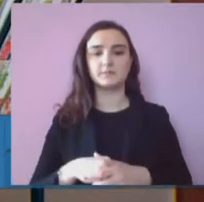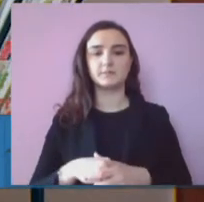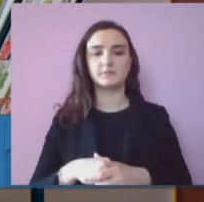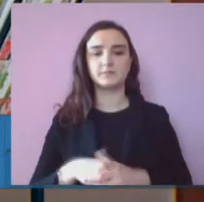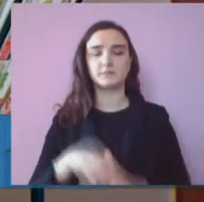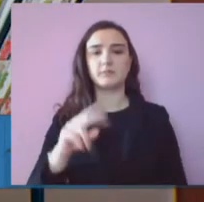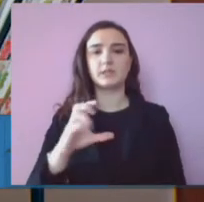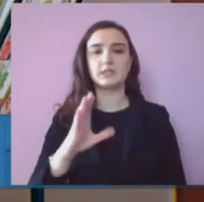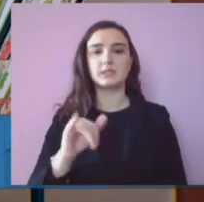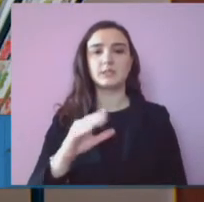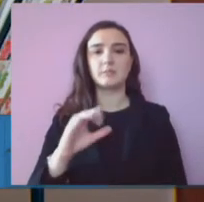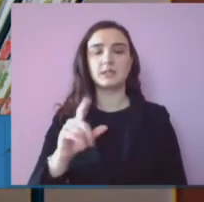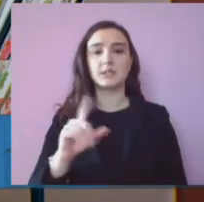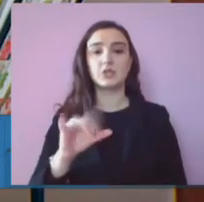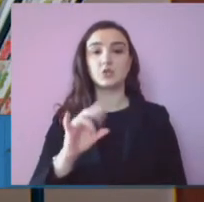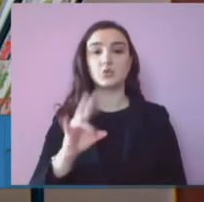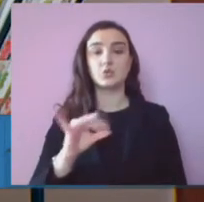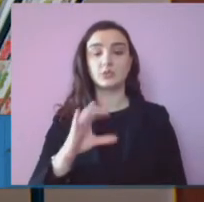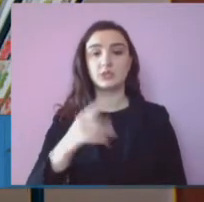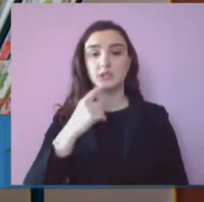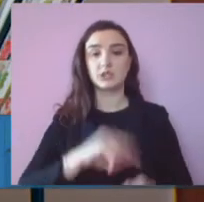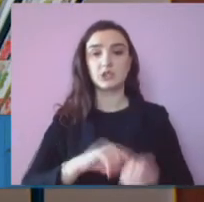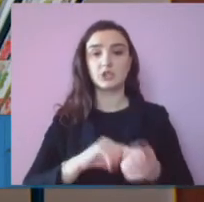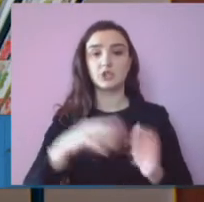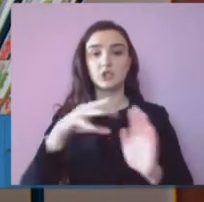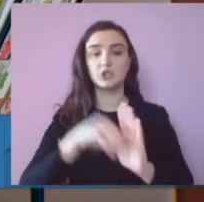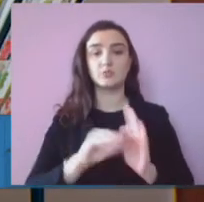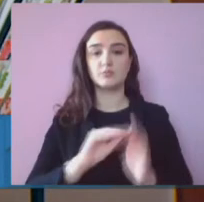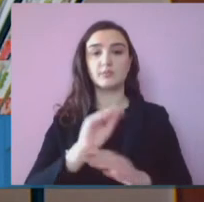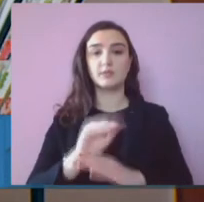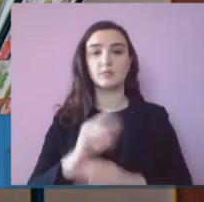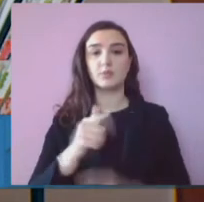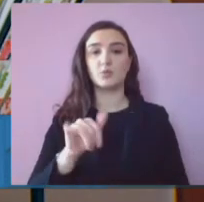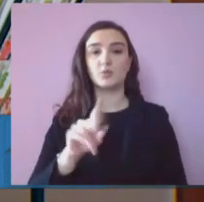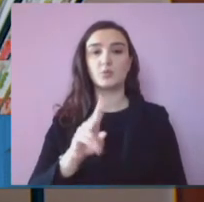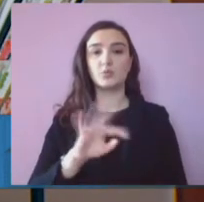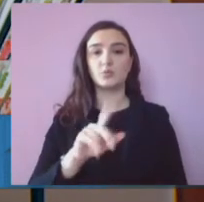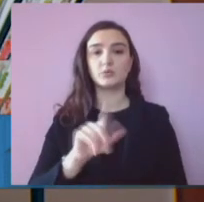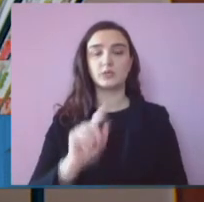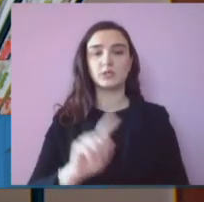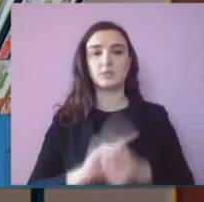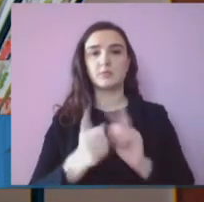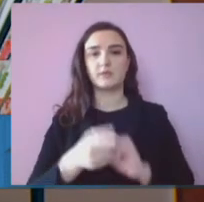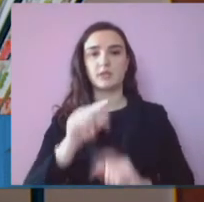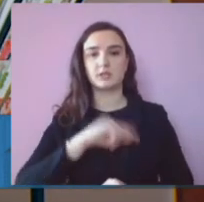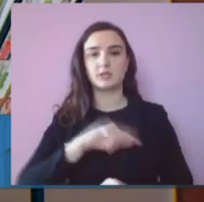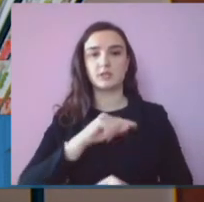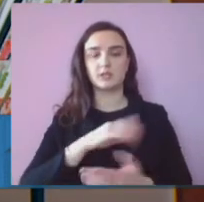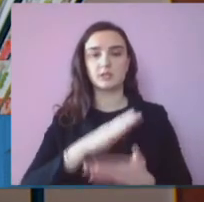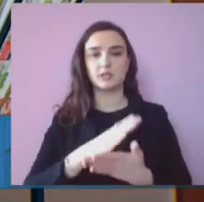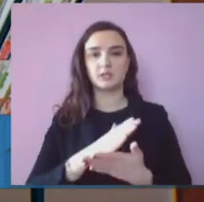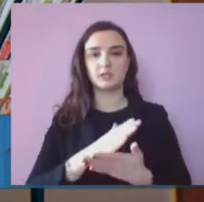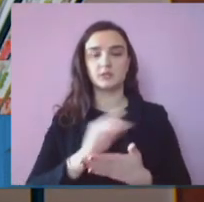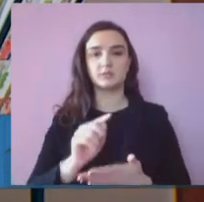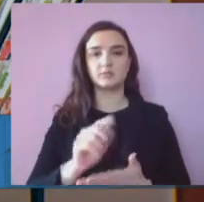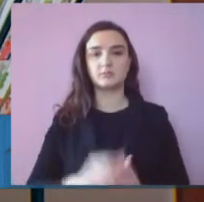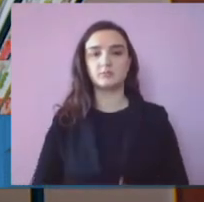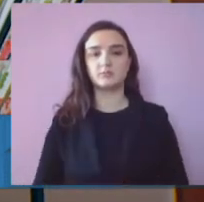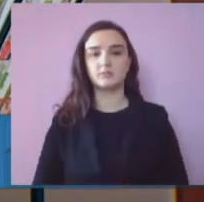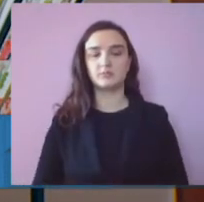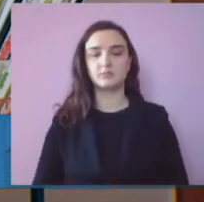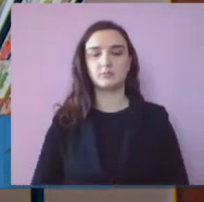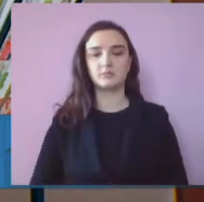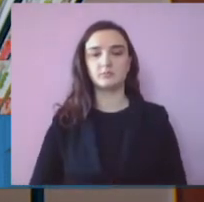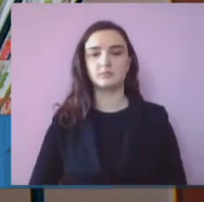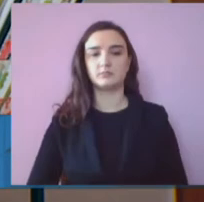დექსამეტაზონის გავლენით სისხლში გლუკოზის დონის მომატება, როგორც წესი გარდამავალი ხასიათის არის. მაგრამ ერთი რამე უნდა გვახსოვდეს. გარდამავალი ხასიათის